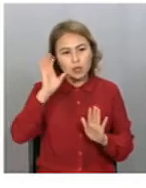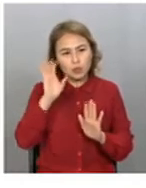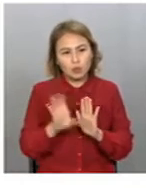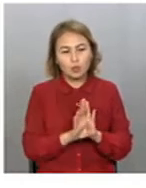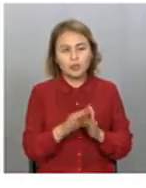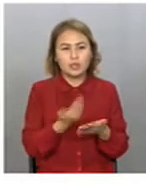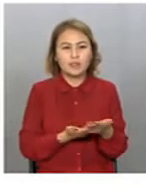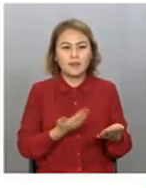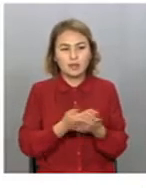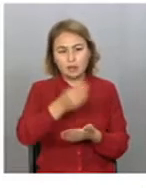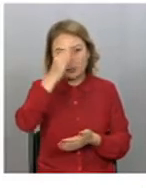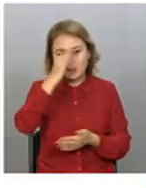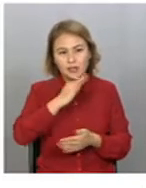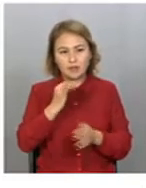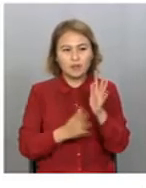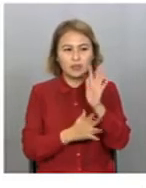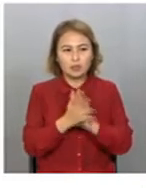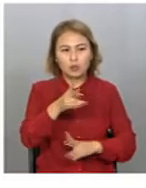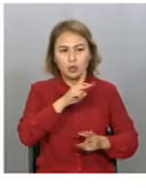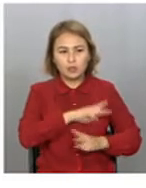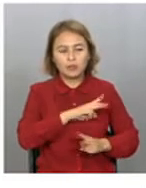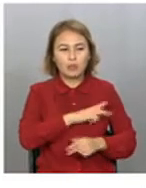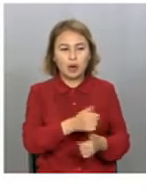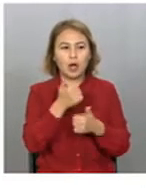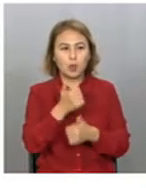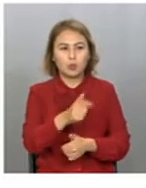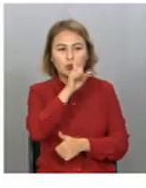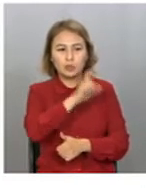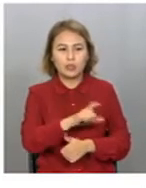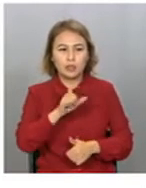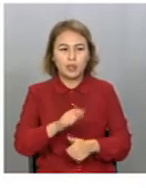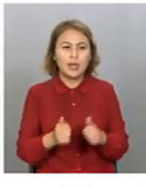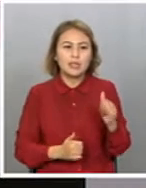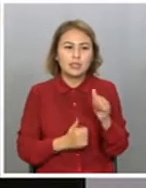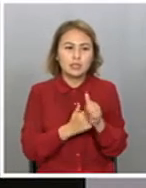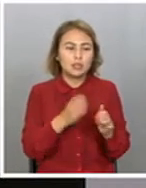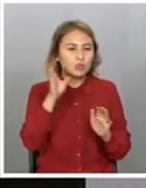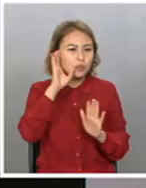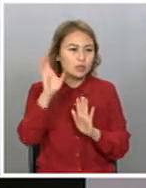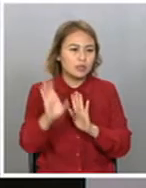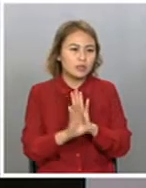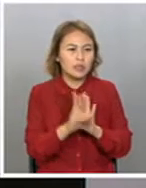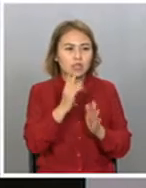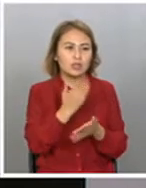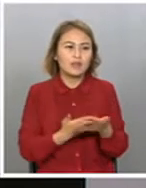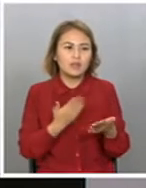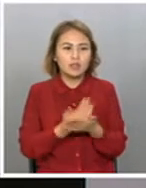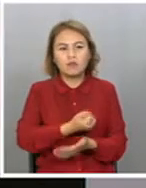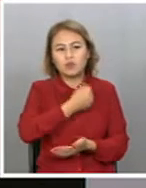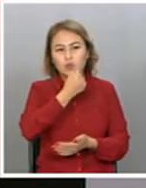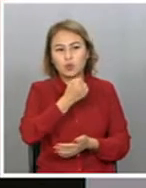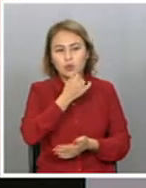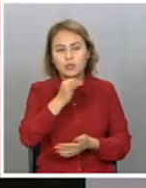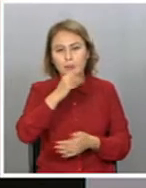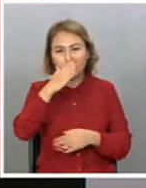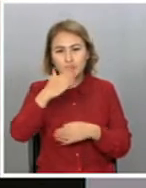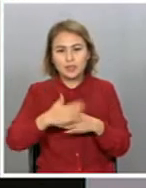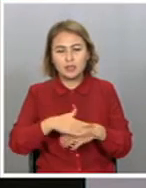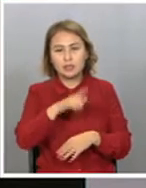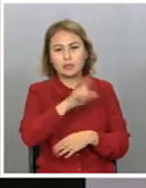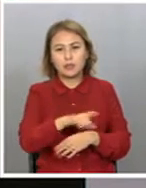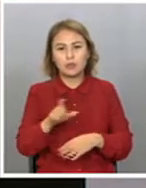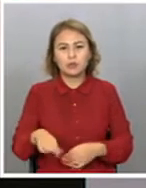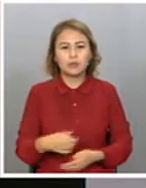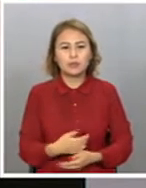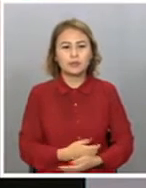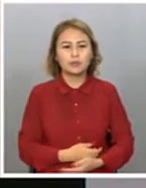послушал мудрые советы отца и вырос трудолюбивым и хорошим человеком. Следует прислушиваться к советам